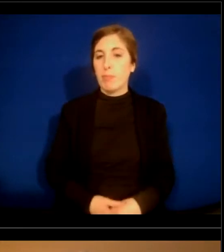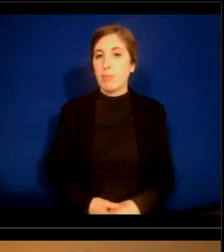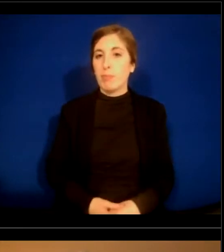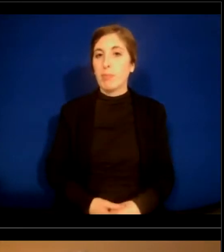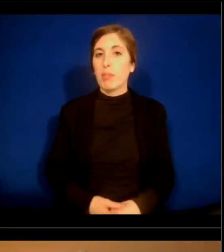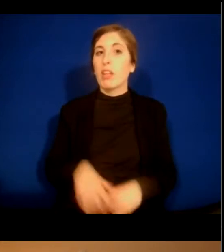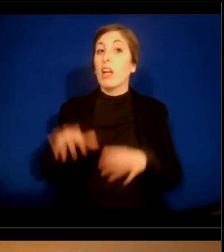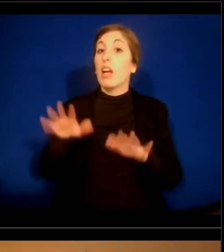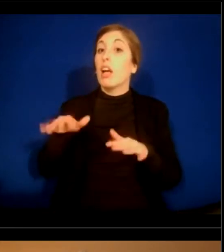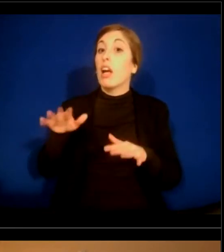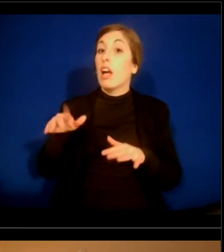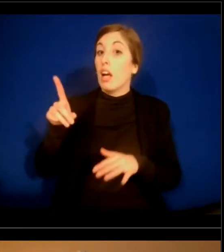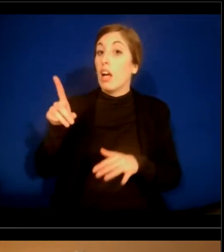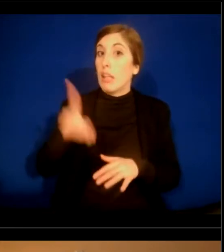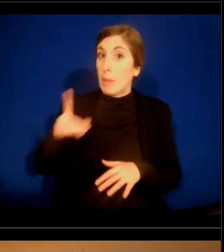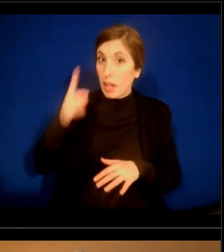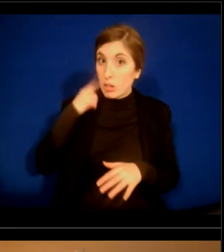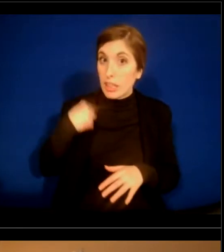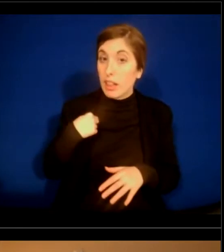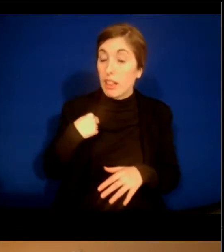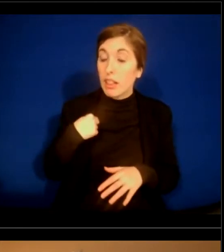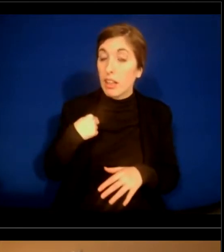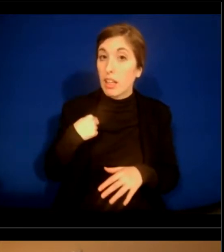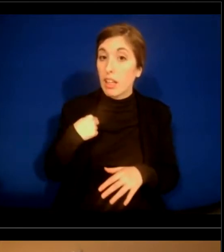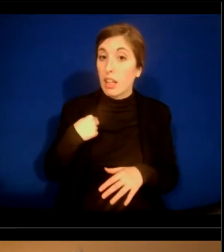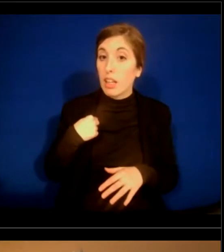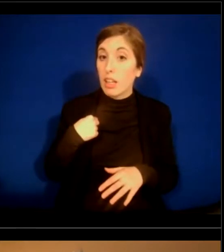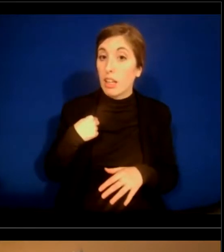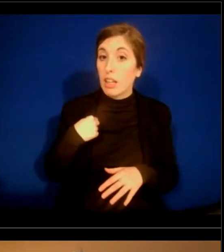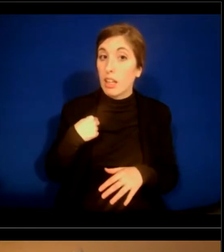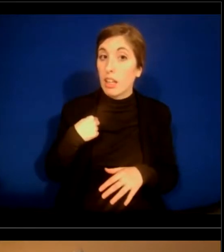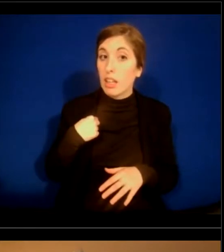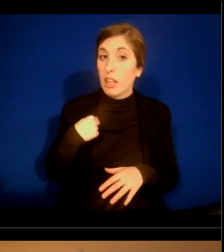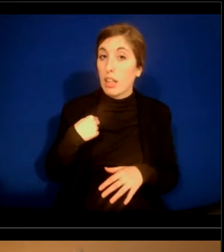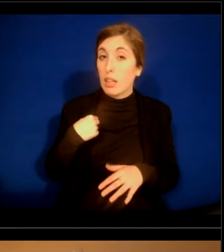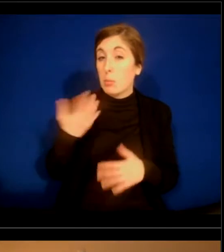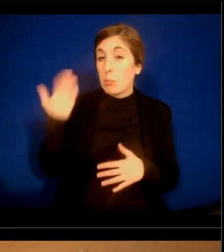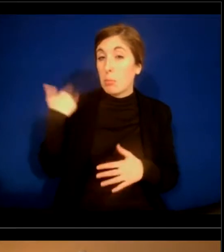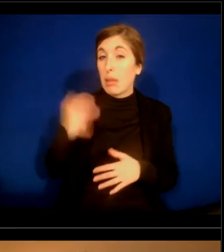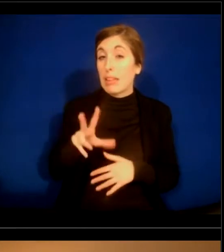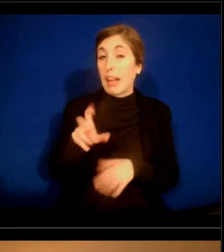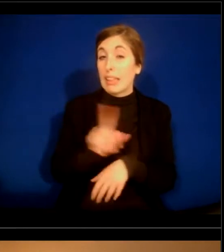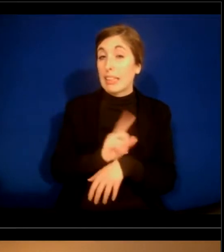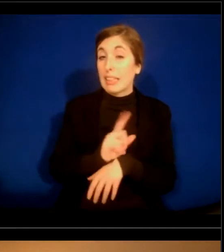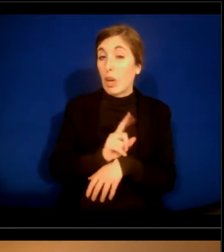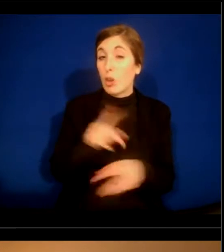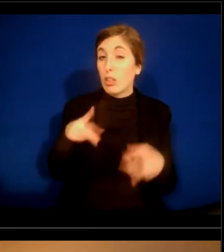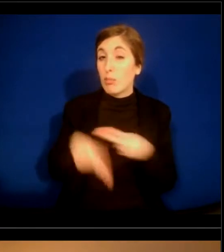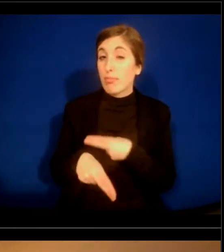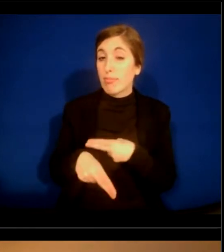abbiamo senti perso adesso? per Ah, un ecco. 30 secondi almeno.